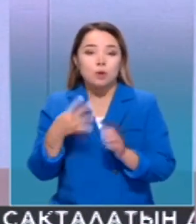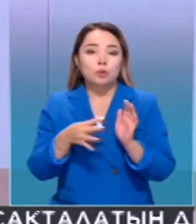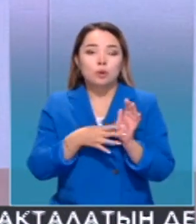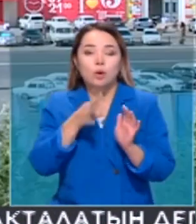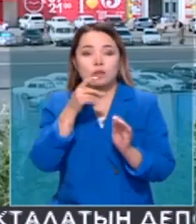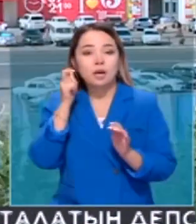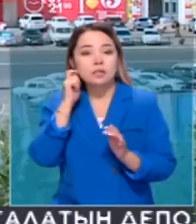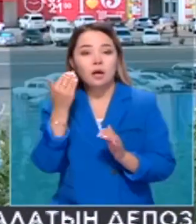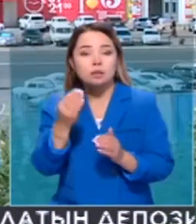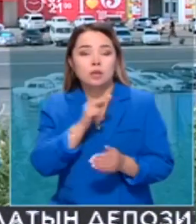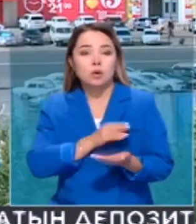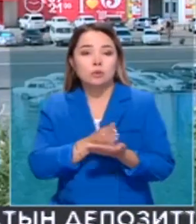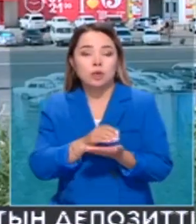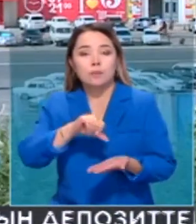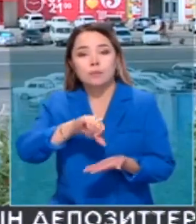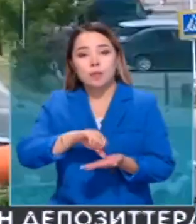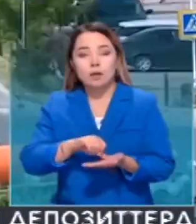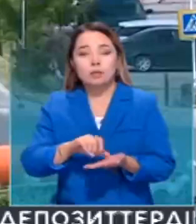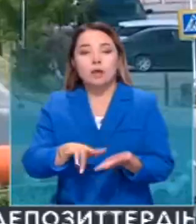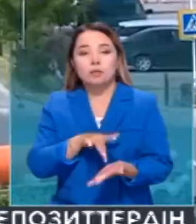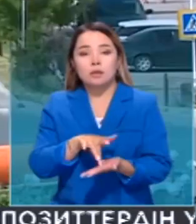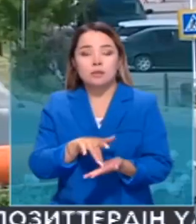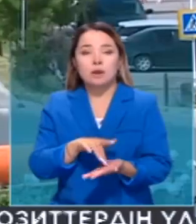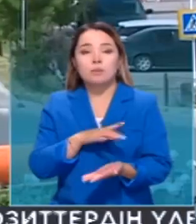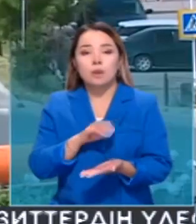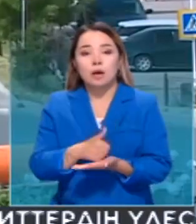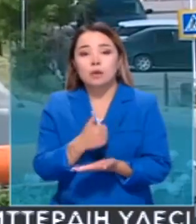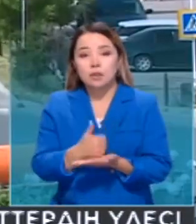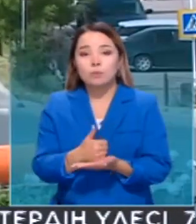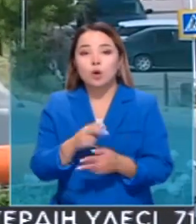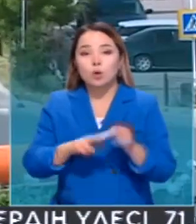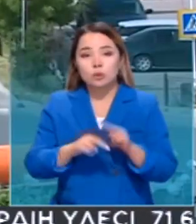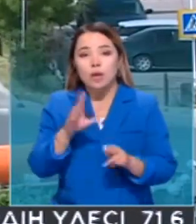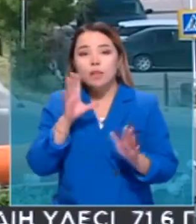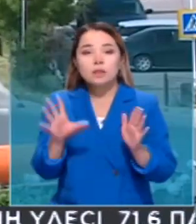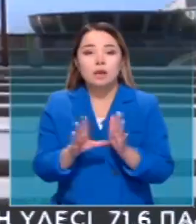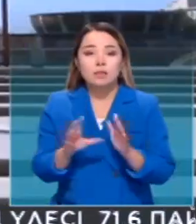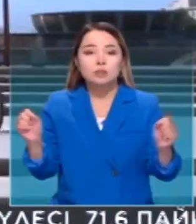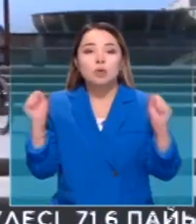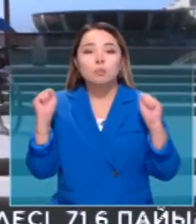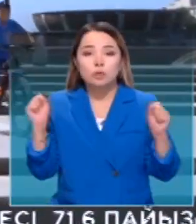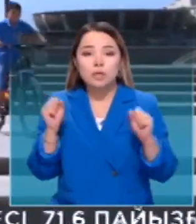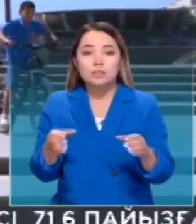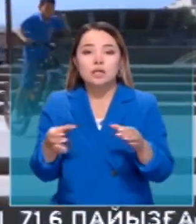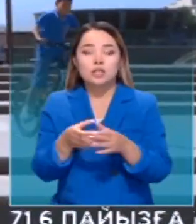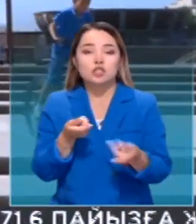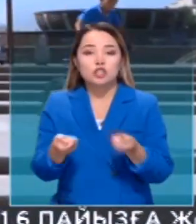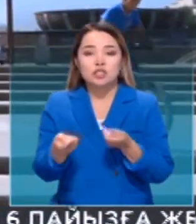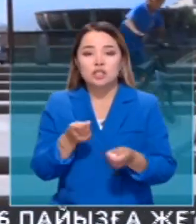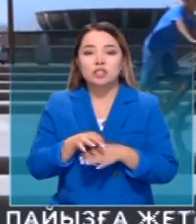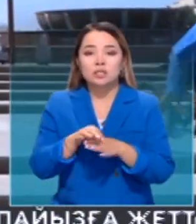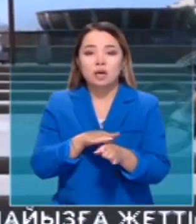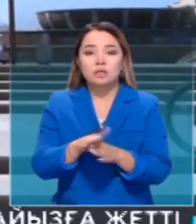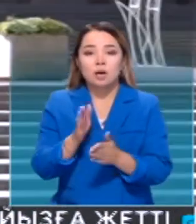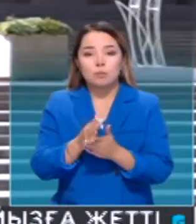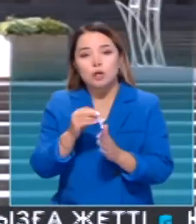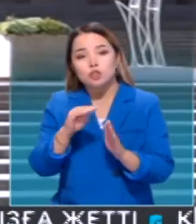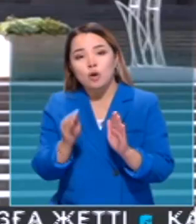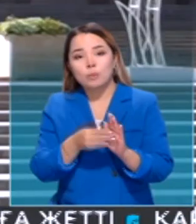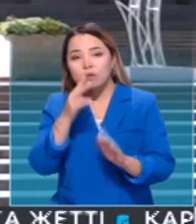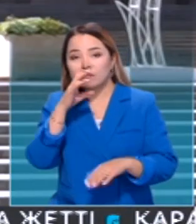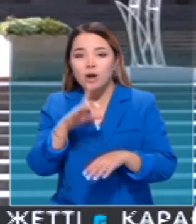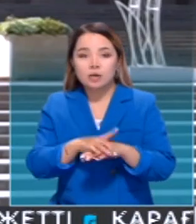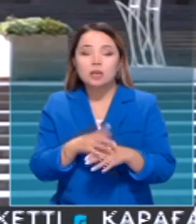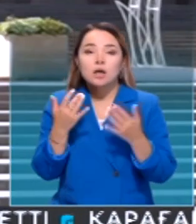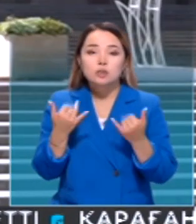49 жастағы лауазымды тұлға мегаполис әкімдігіне қарасты құрылыс, энергетика, спорт салаларына жетекшілік етіп келді. Жемқорлық фактісі